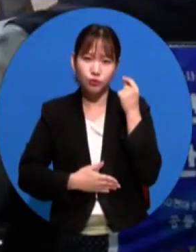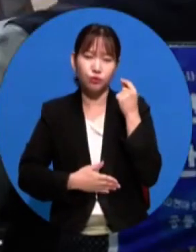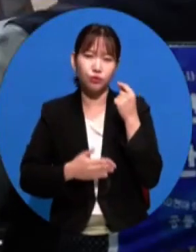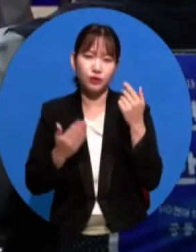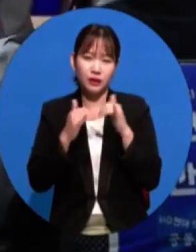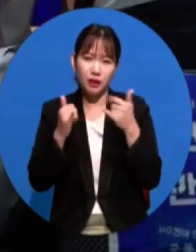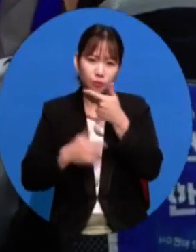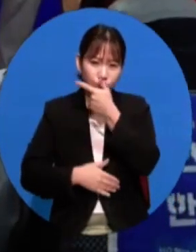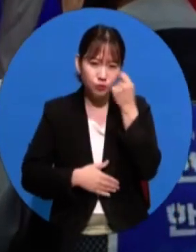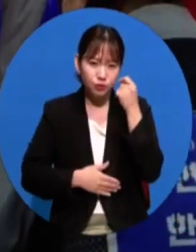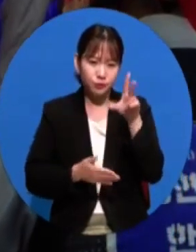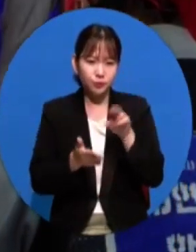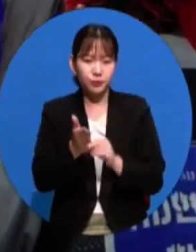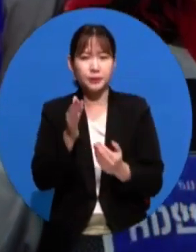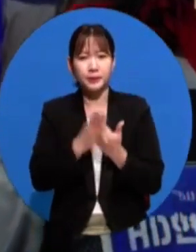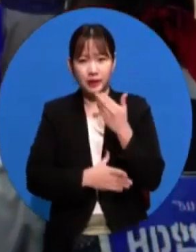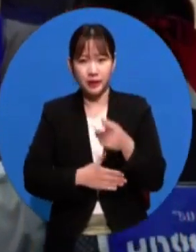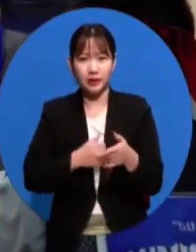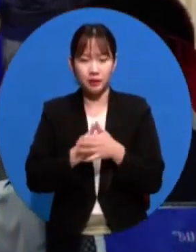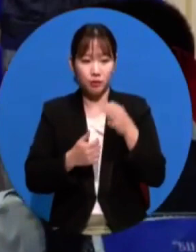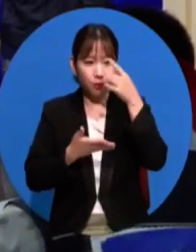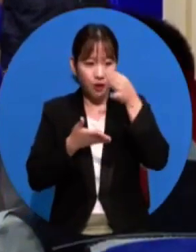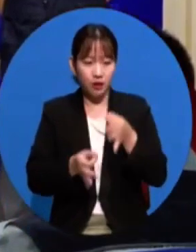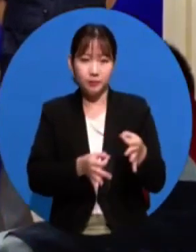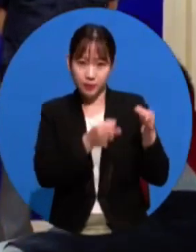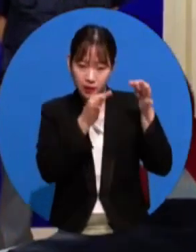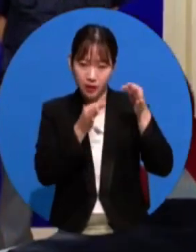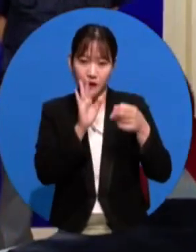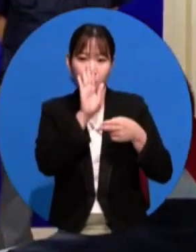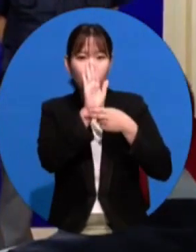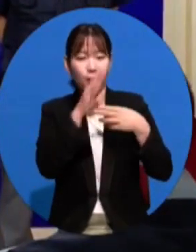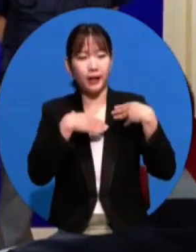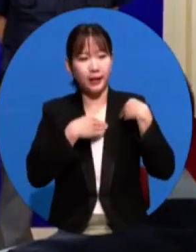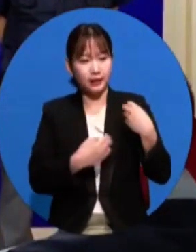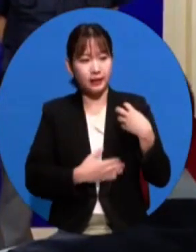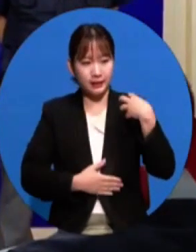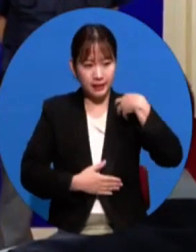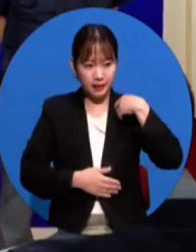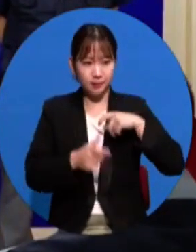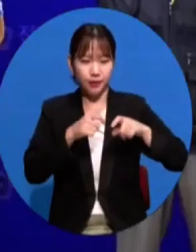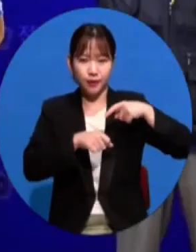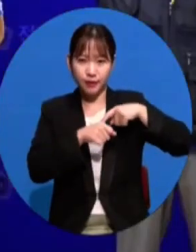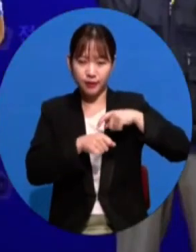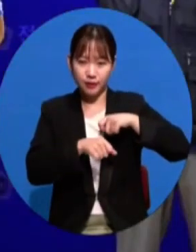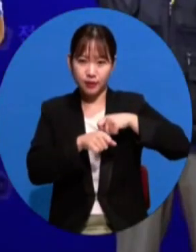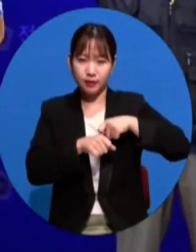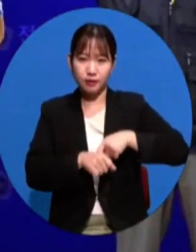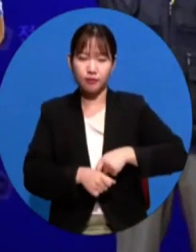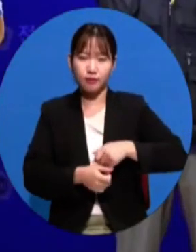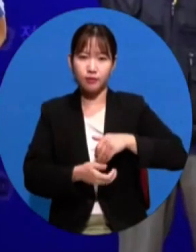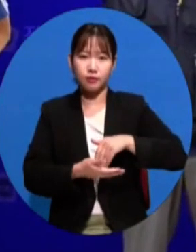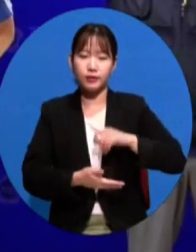공정에 차질이 있다며 임금 인상과 원청의 안전책임 강화 등을 요구하고 있습니다